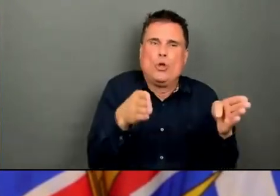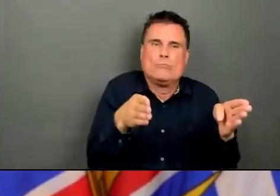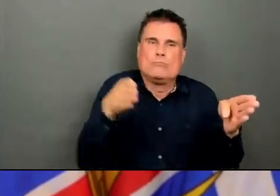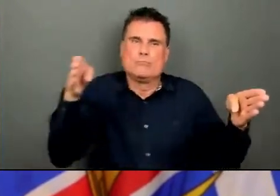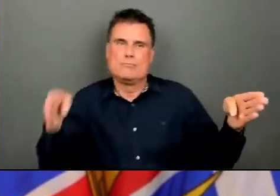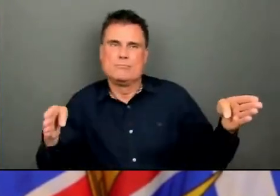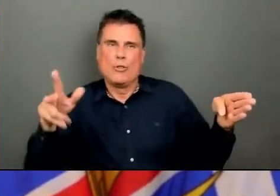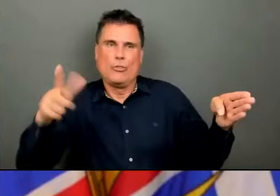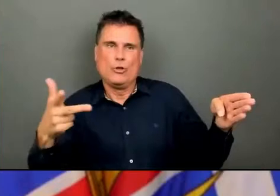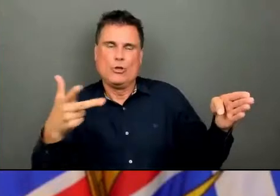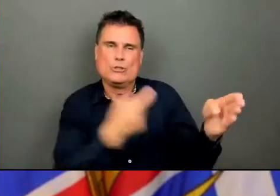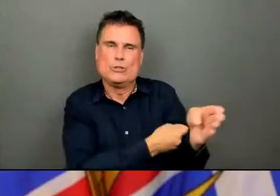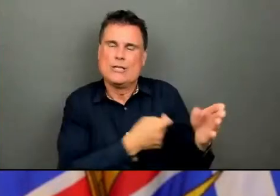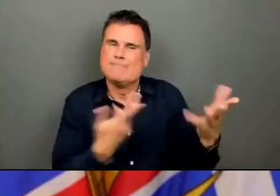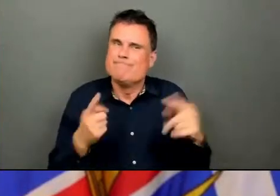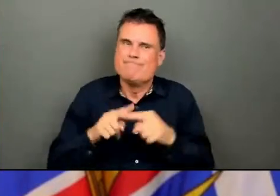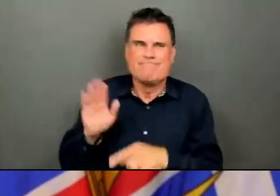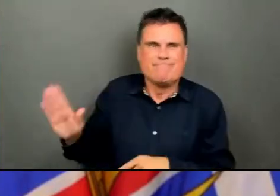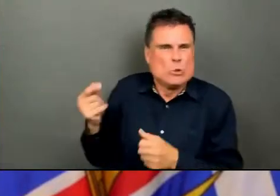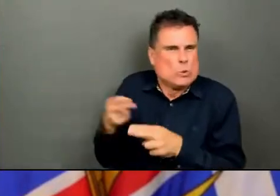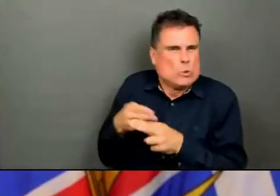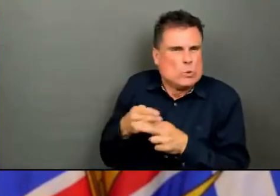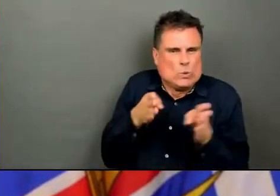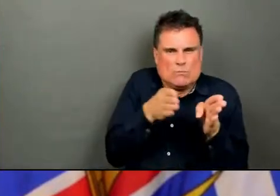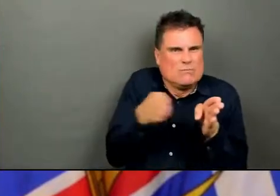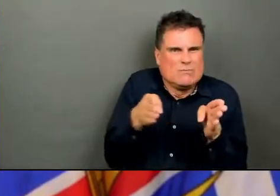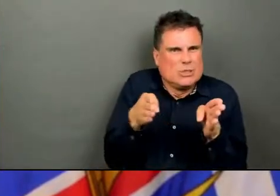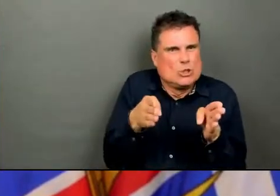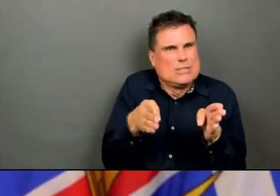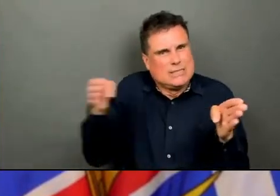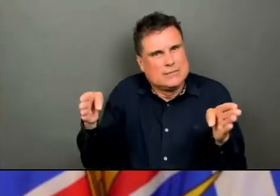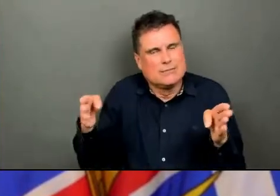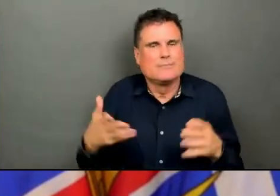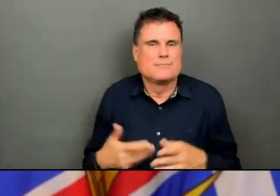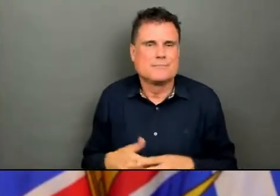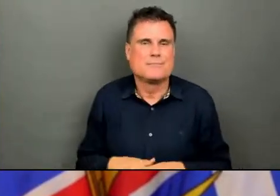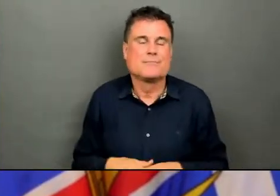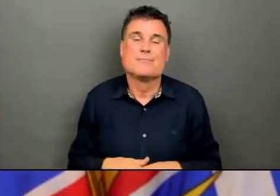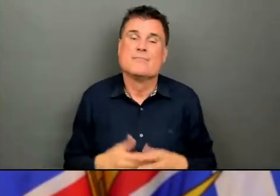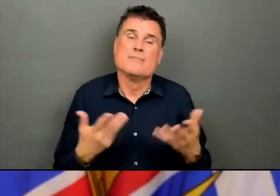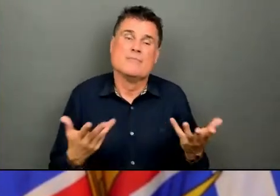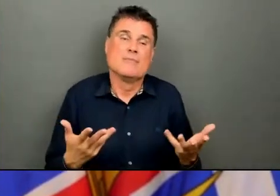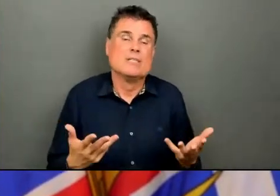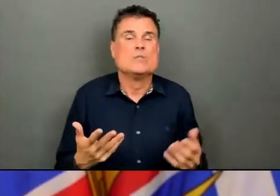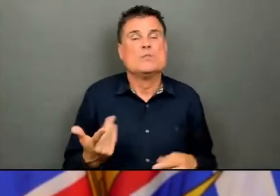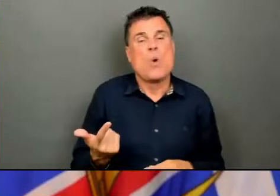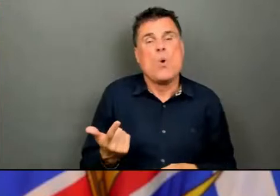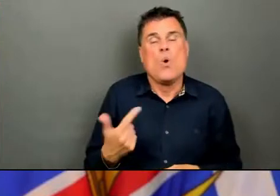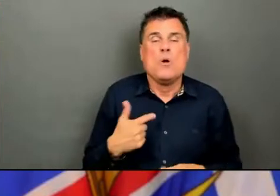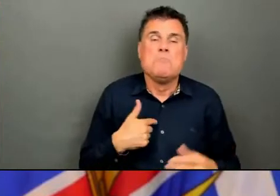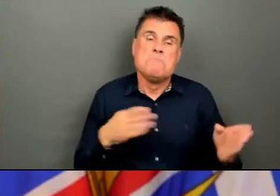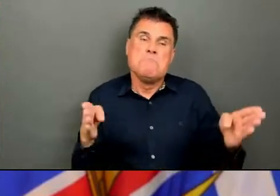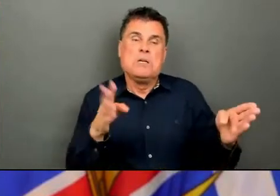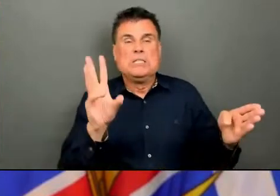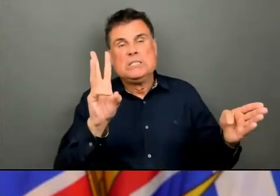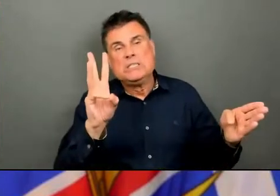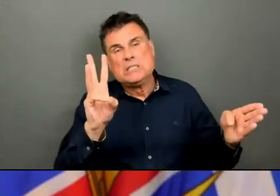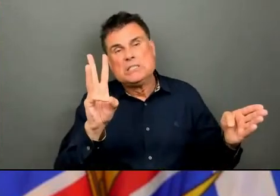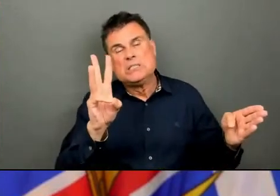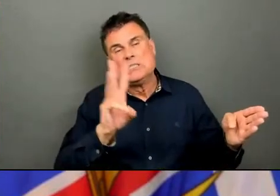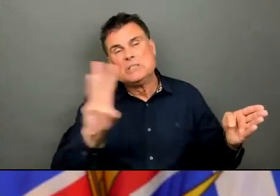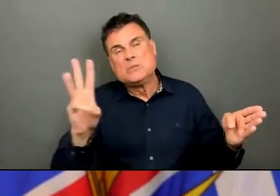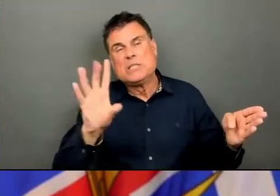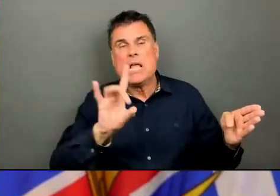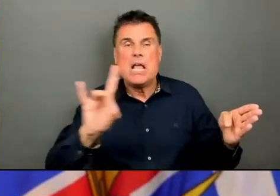just reassure people that anywhere 6 weeks, 8 weeks, up to 16 weeks is all safe and will all